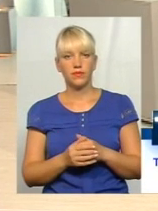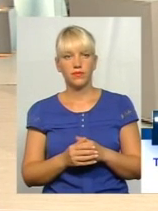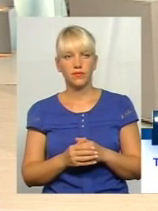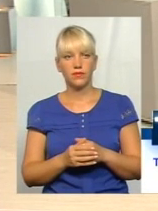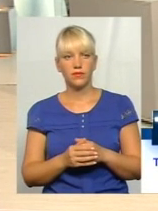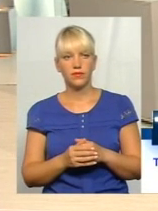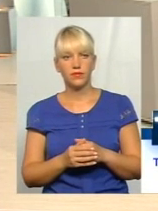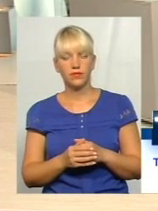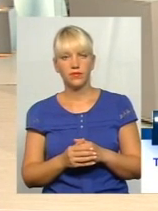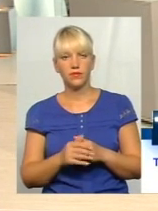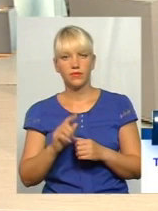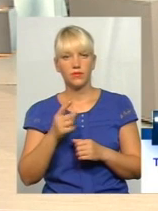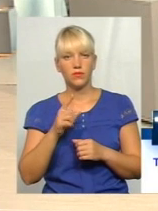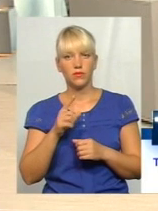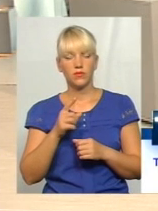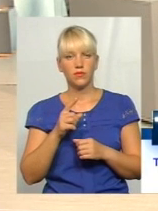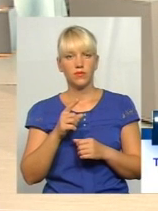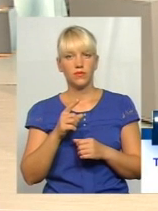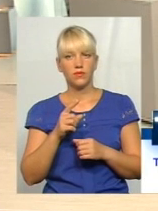заграни Почему